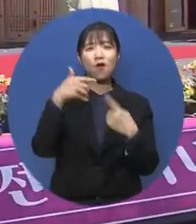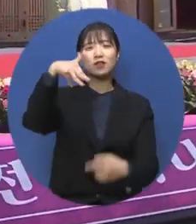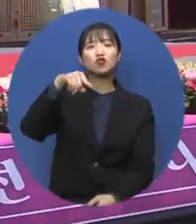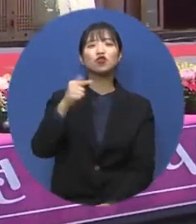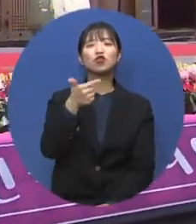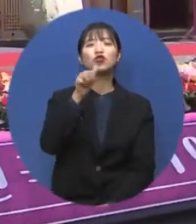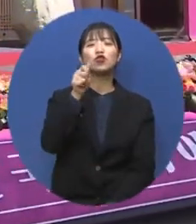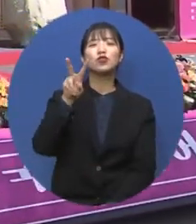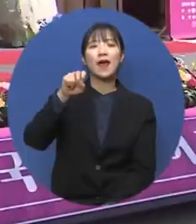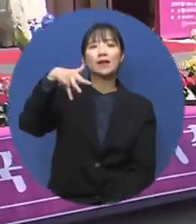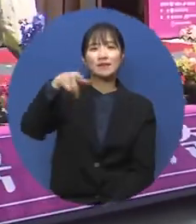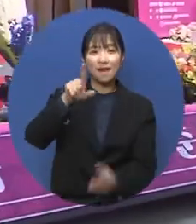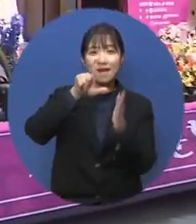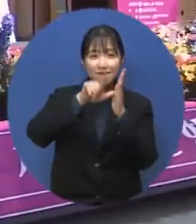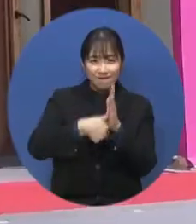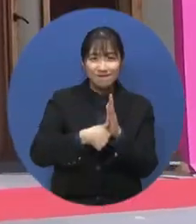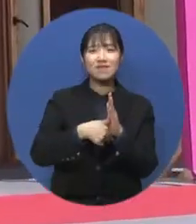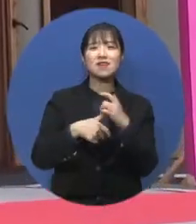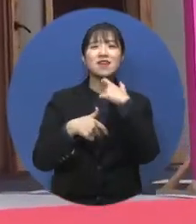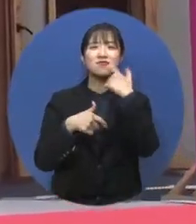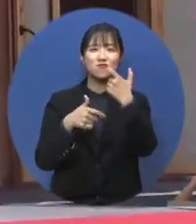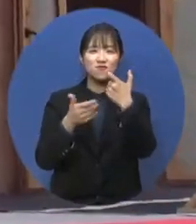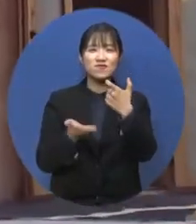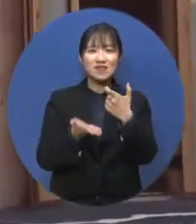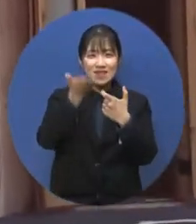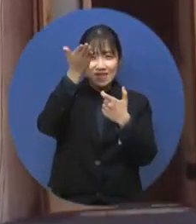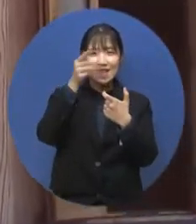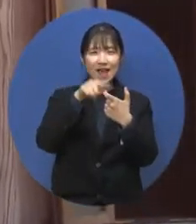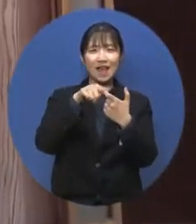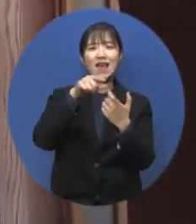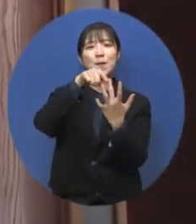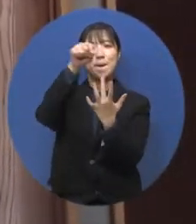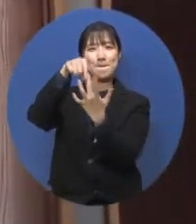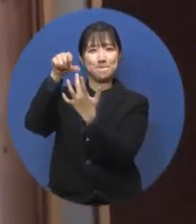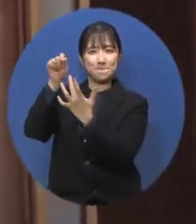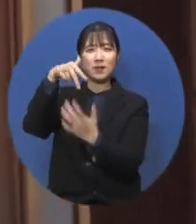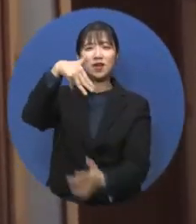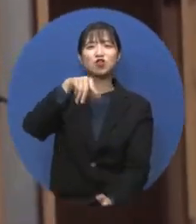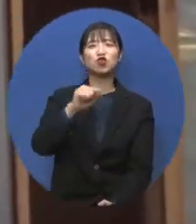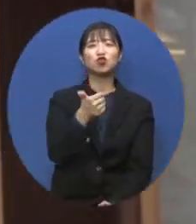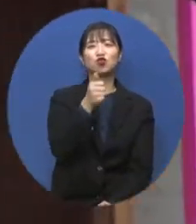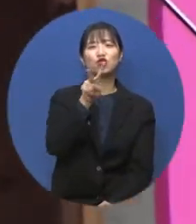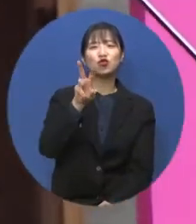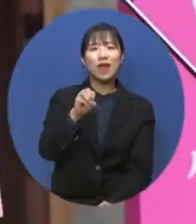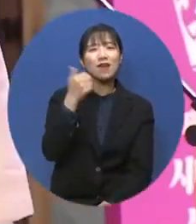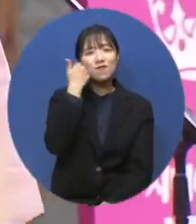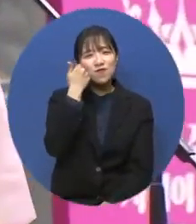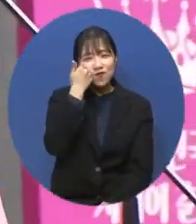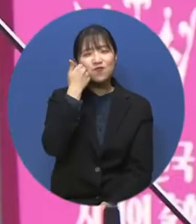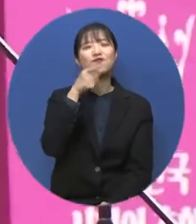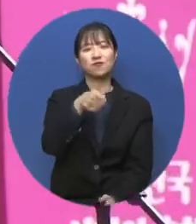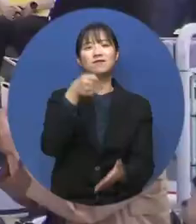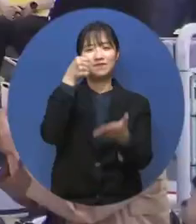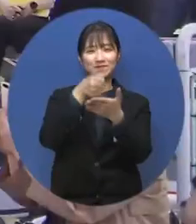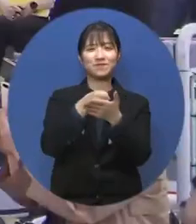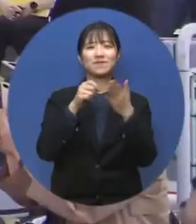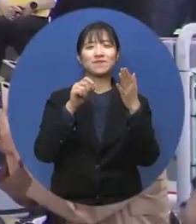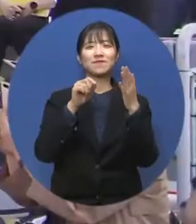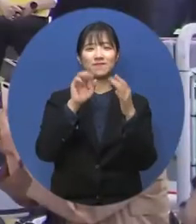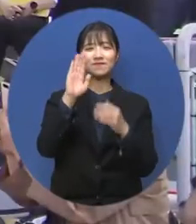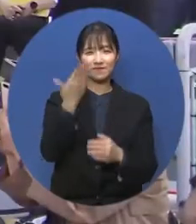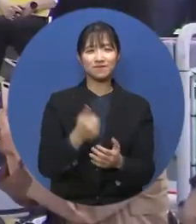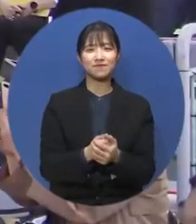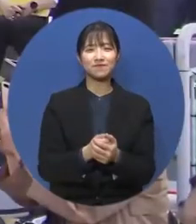시니어 춘향 선발대회를 지난 18일 안숙선 명창의 여정에서 성황리에 막을 내렸습니다. 시니어